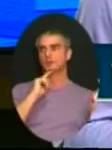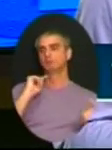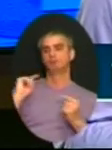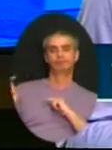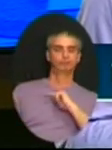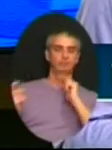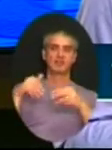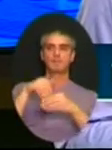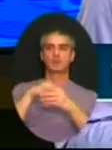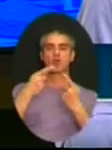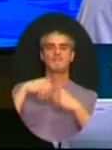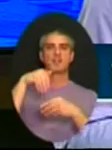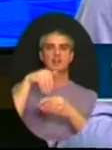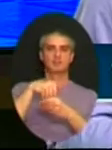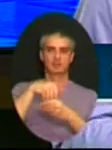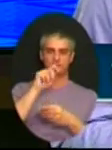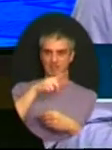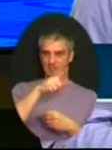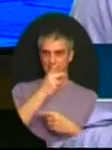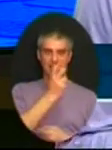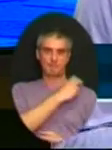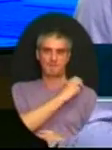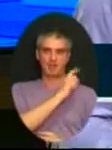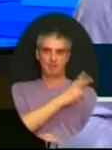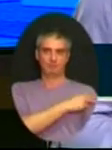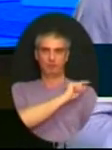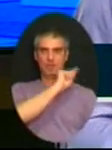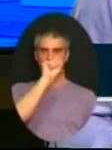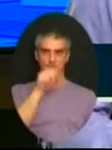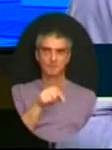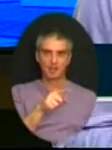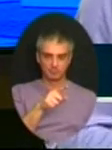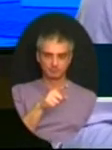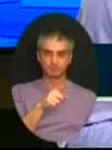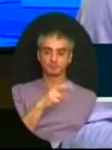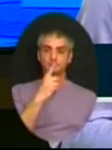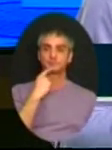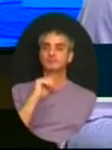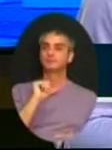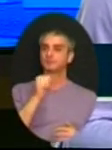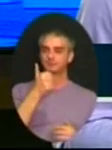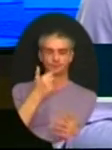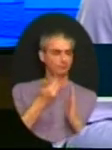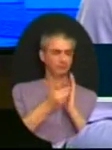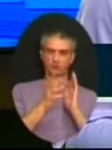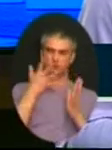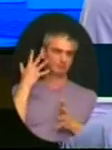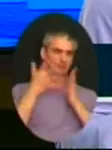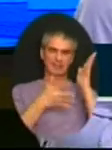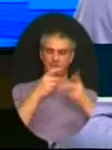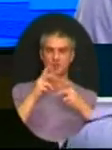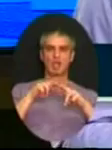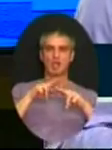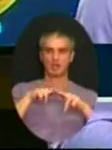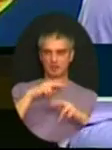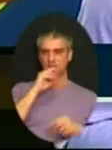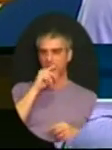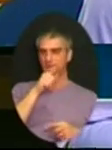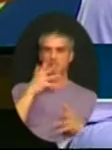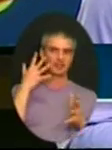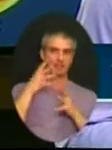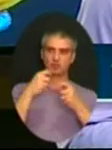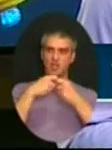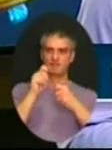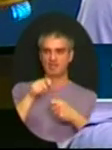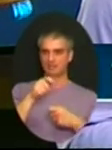סוער בוועדת הפנים של הכנסת, שהמפכ"ל הגיע אליה, אמרנו את זה. הכותרת קודם, מלבד התקיפות, אחר כך ניגע בזה, התקיפות